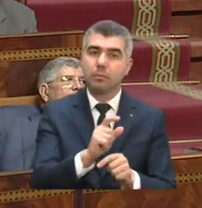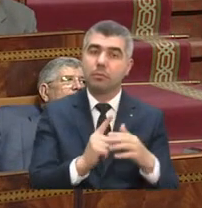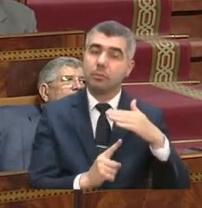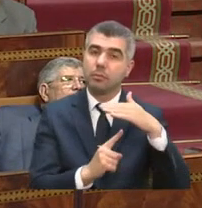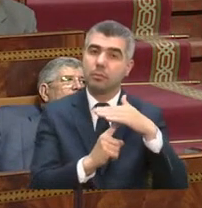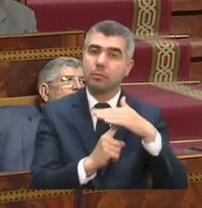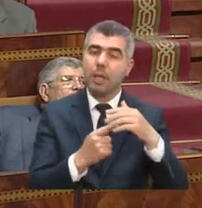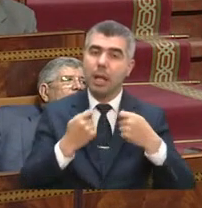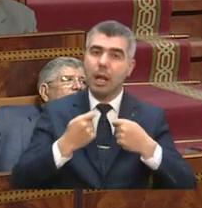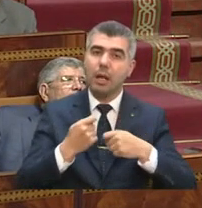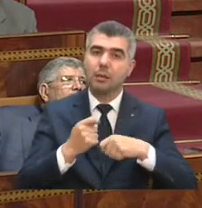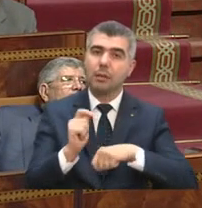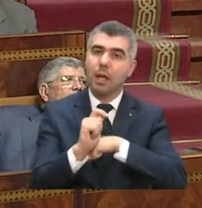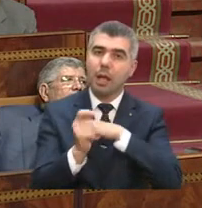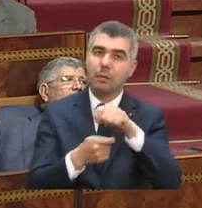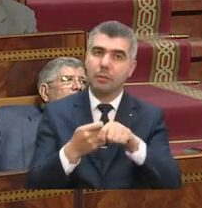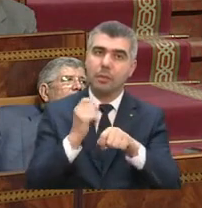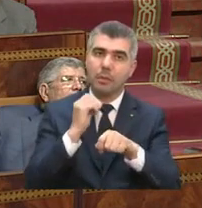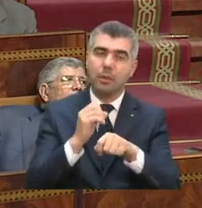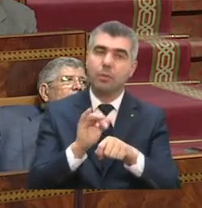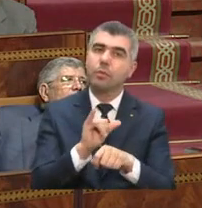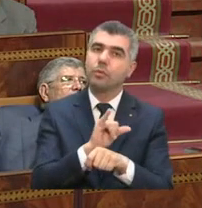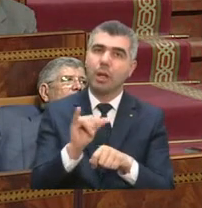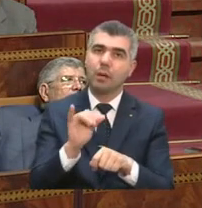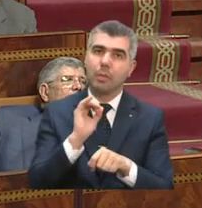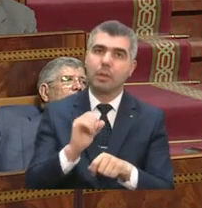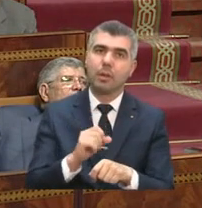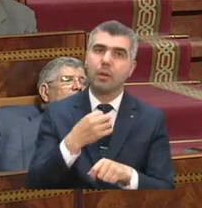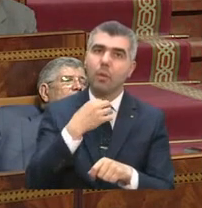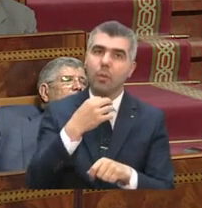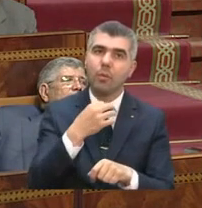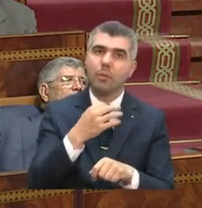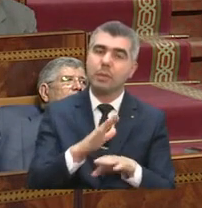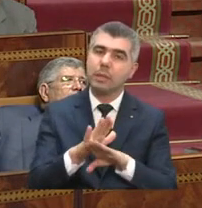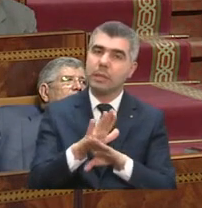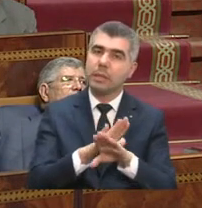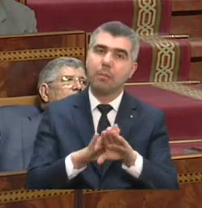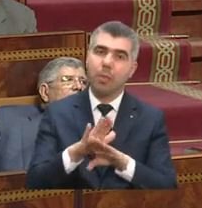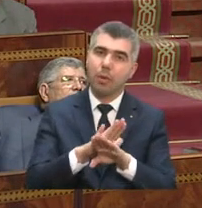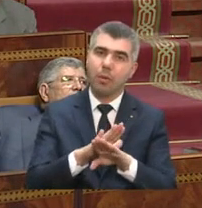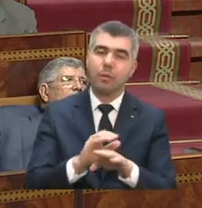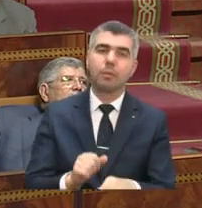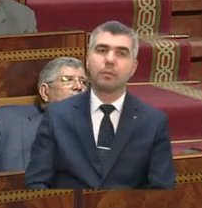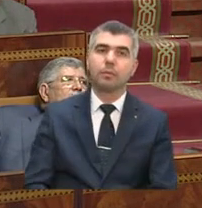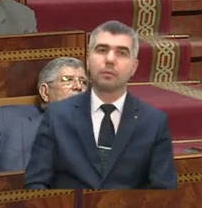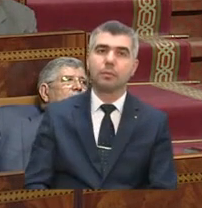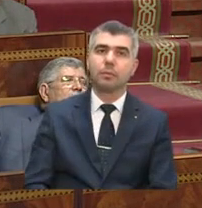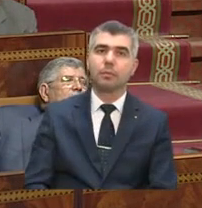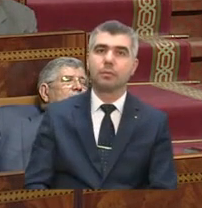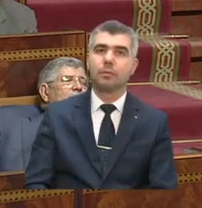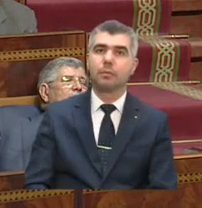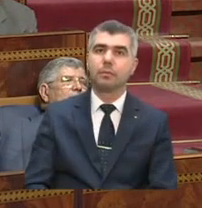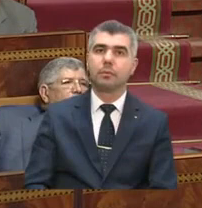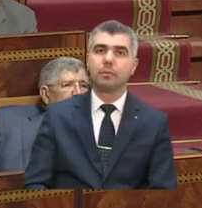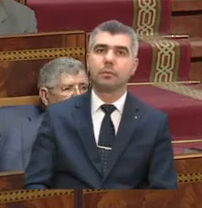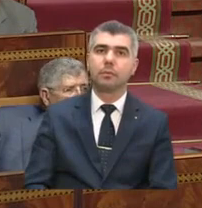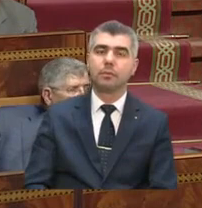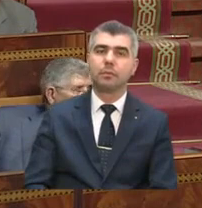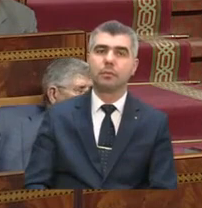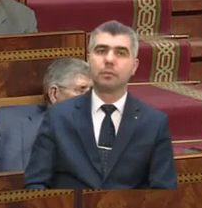هذا الكلام اللي قلتيه في حق نائب من الفريق ديالنا. لا اسمح لي. لا وانا دابا كنتكلم سي